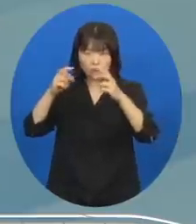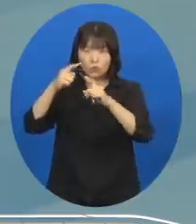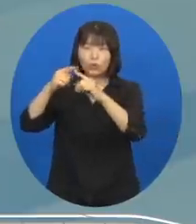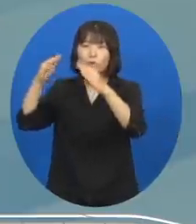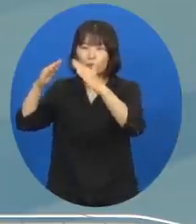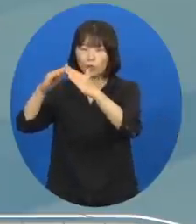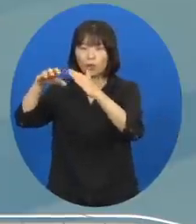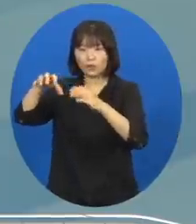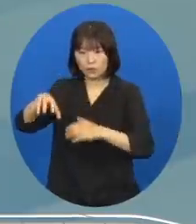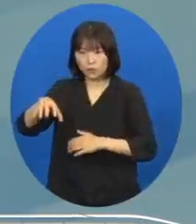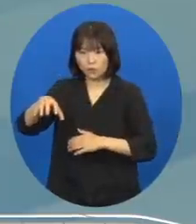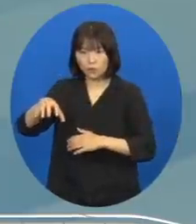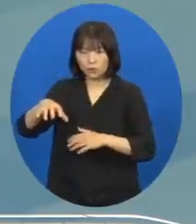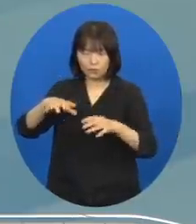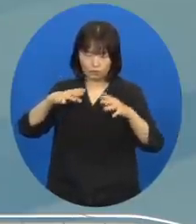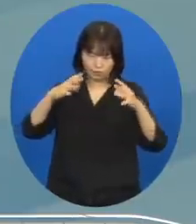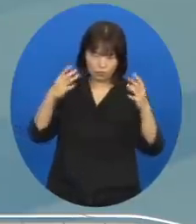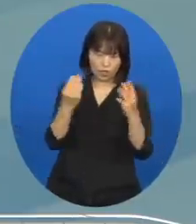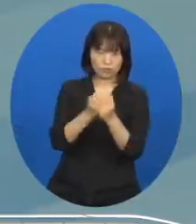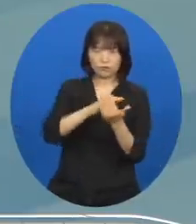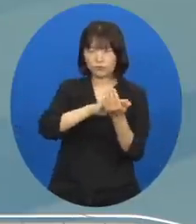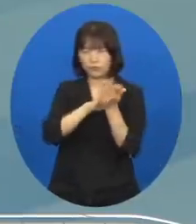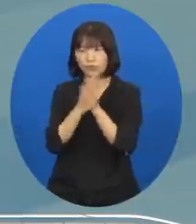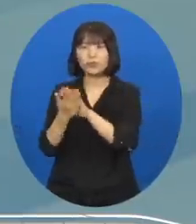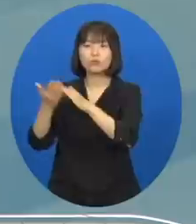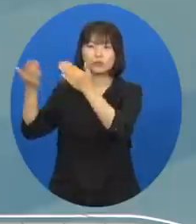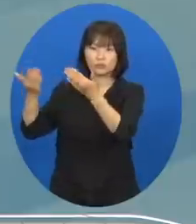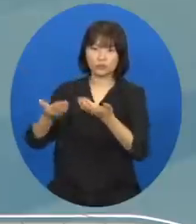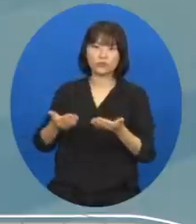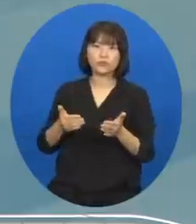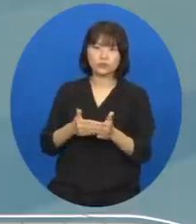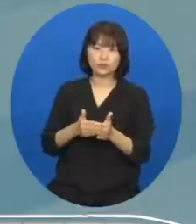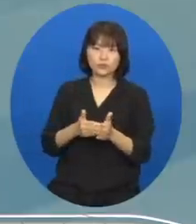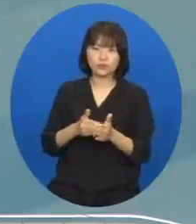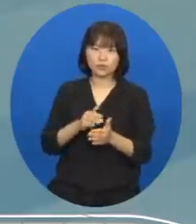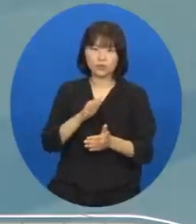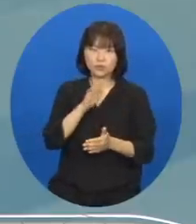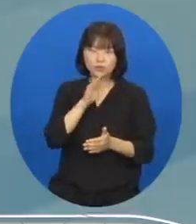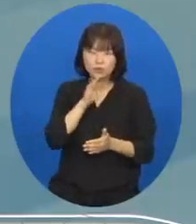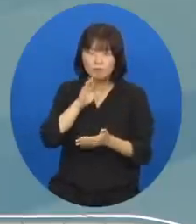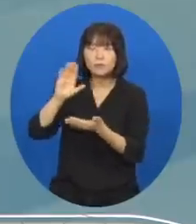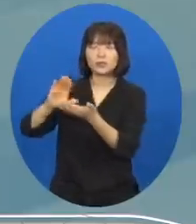교회도 완전히 바꾸십니다. 정말 그리스도세.